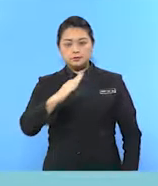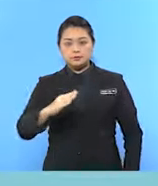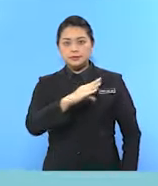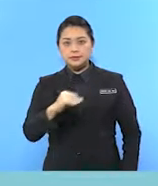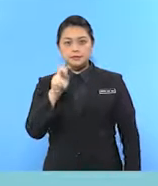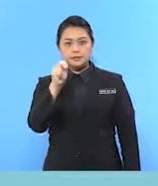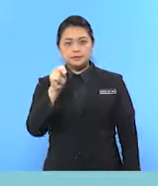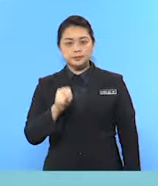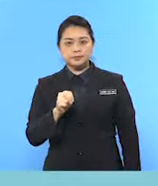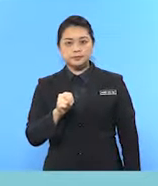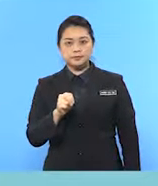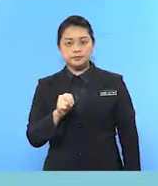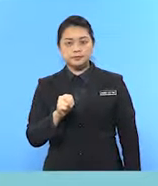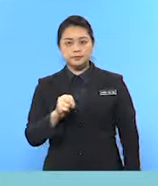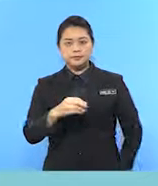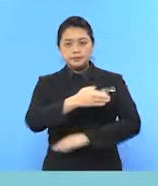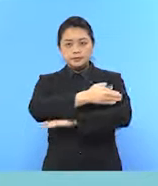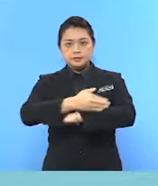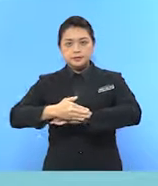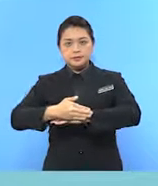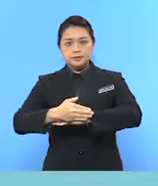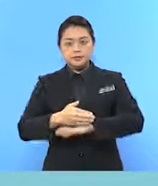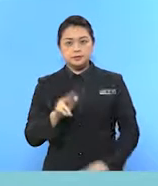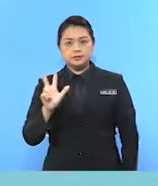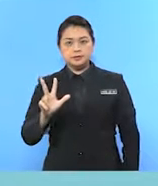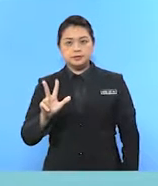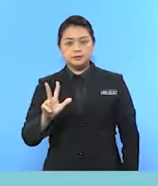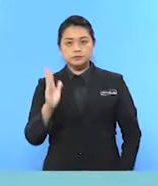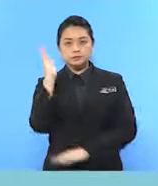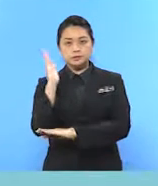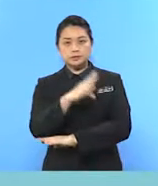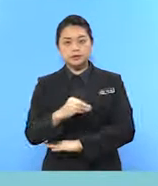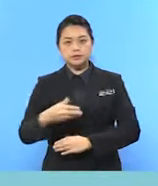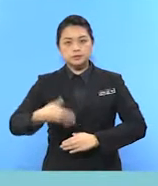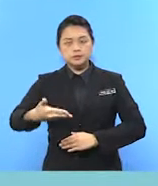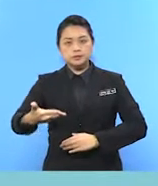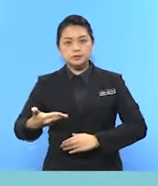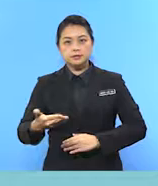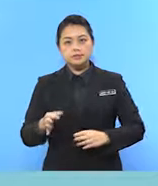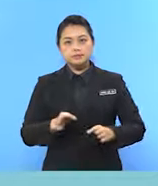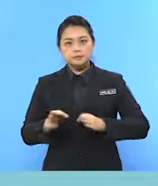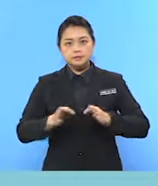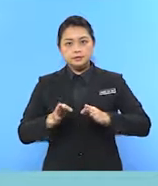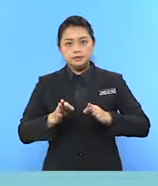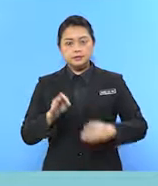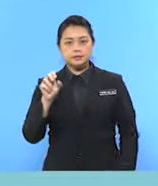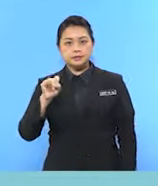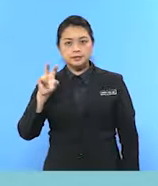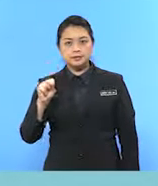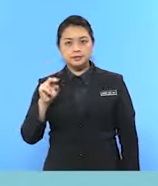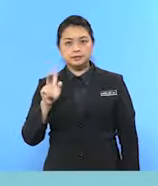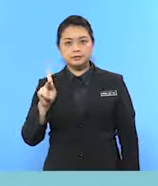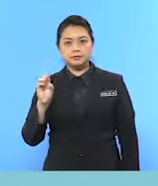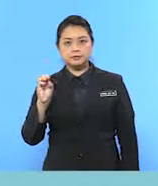nisbah sisi segitiga bersudut tegak dan seterusnya mentakrifkan sinus, kosinus